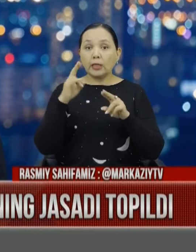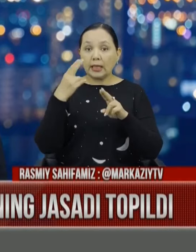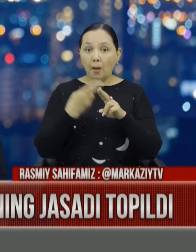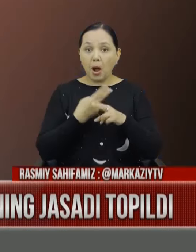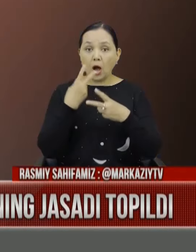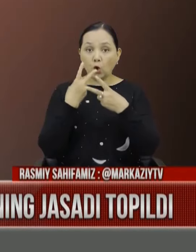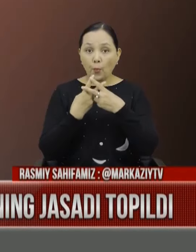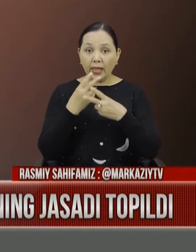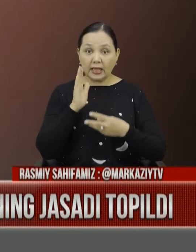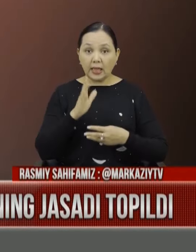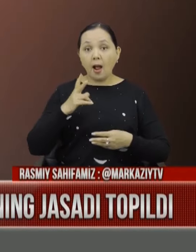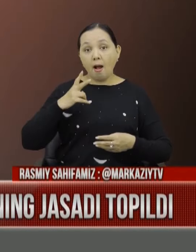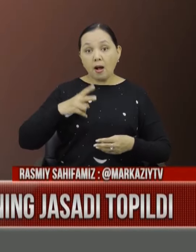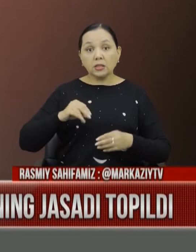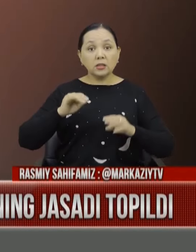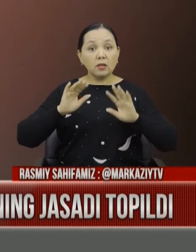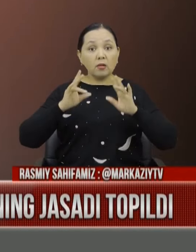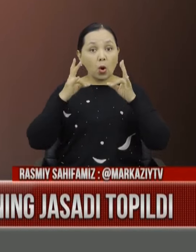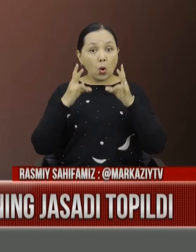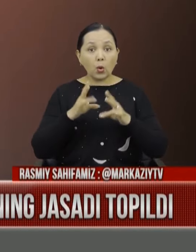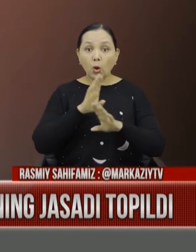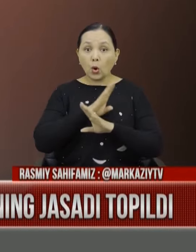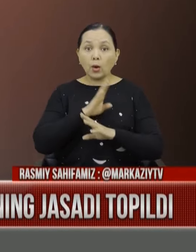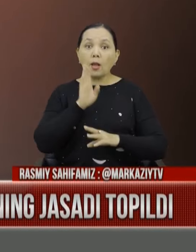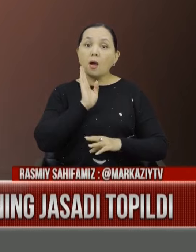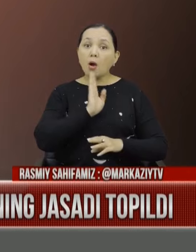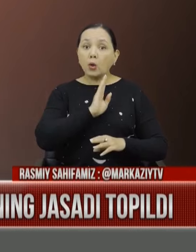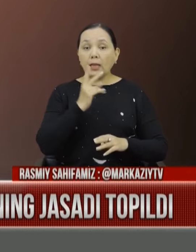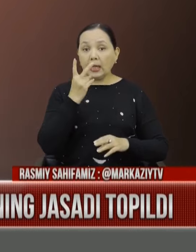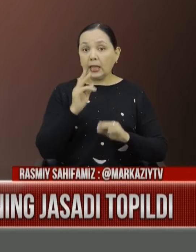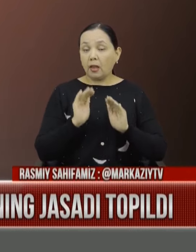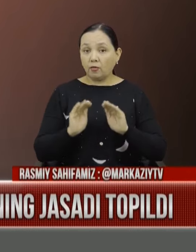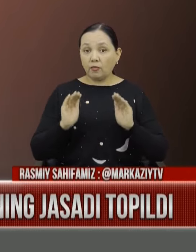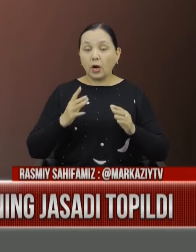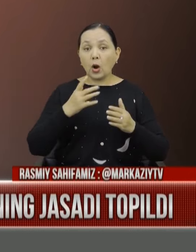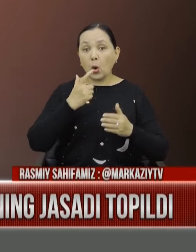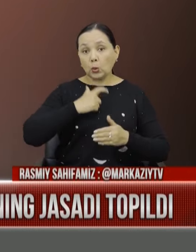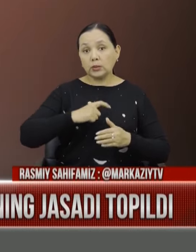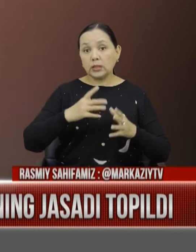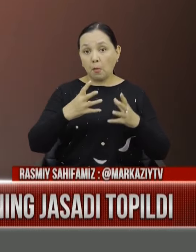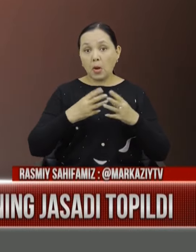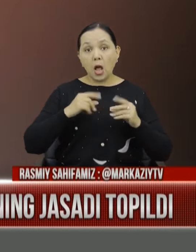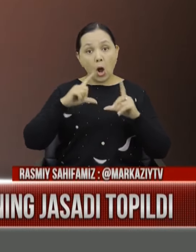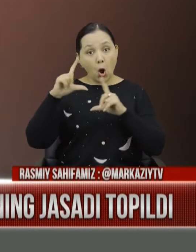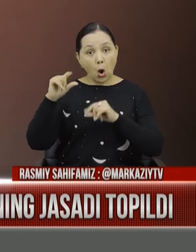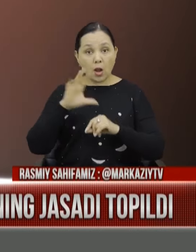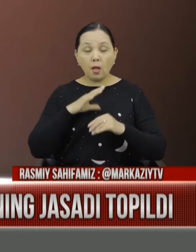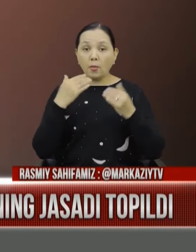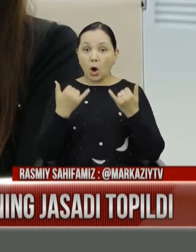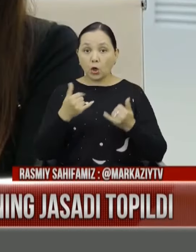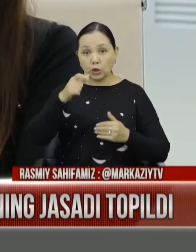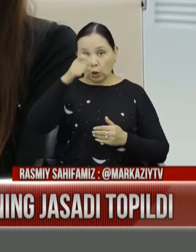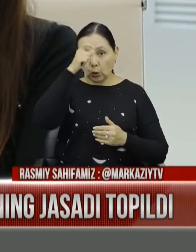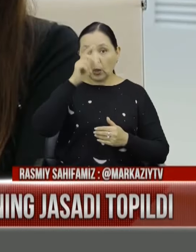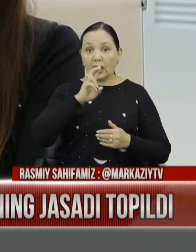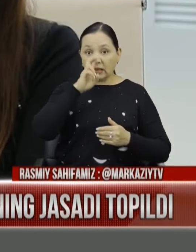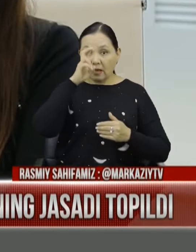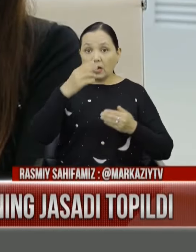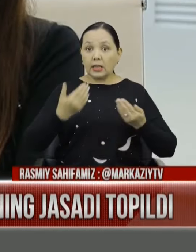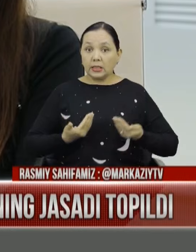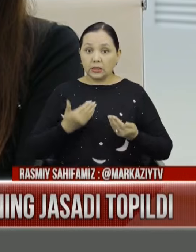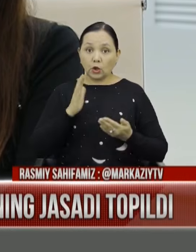etildi. Qizining fojiali o'limidan so'ng ona 2 nafar farzandini o'zi bilan olib ketdi. Hozirda Turkiya davlatida